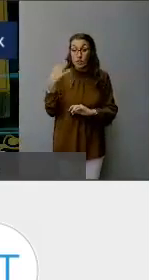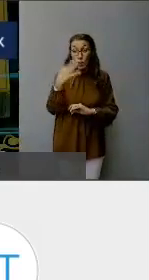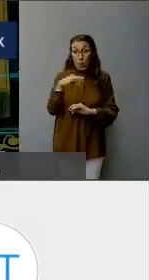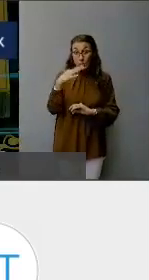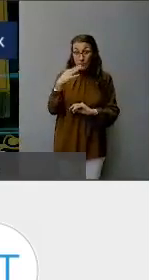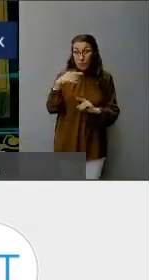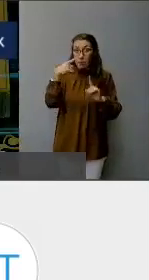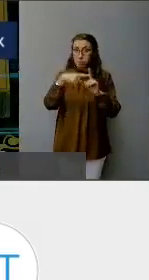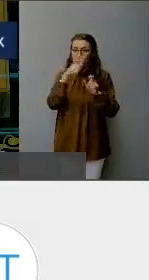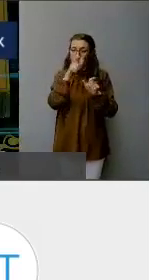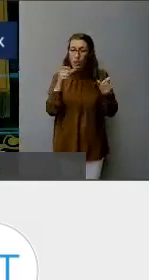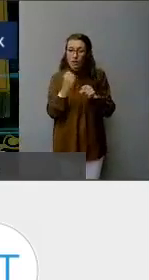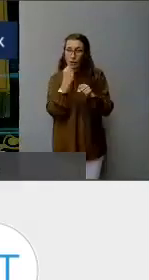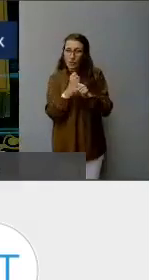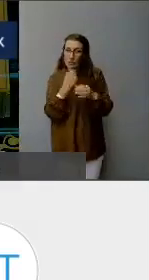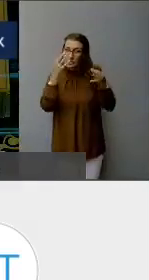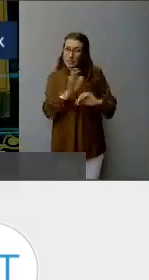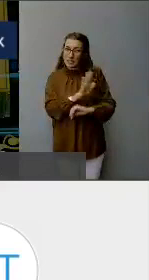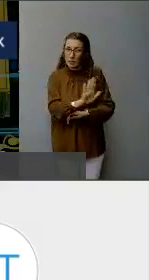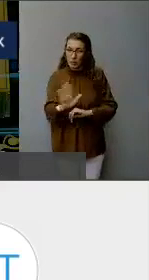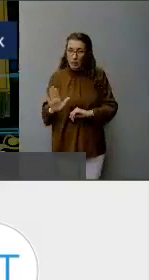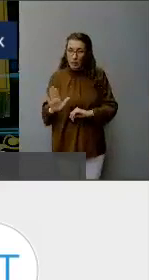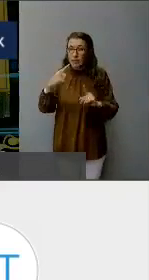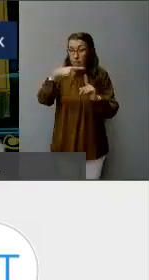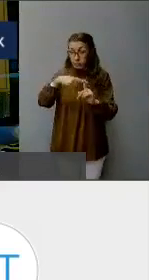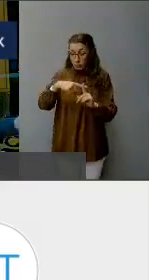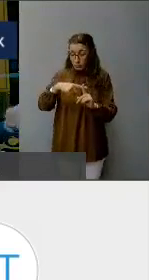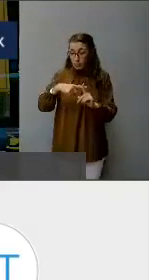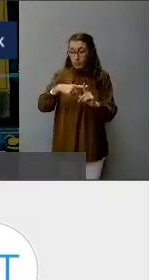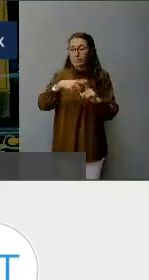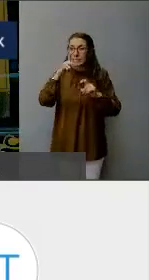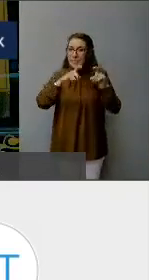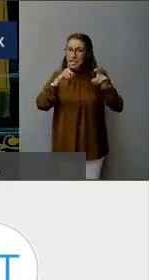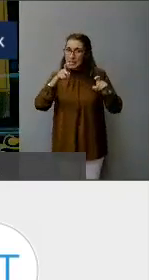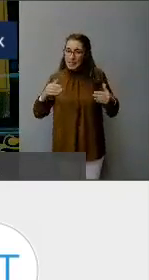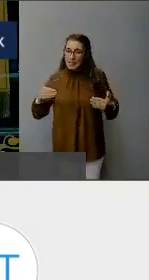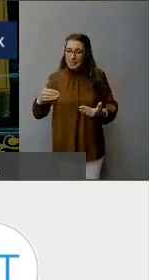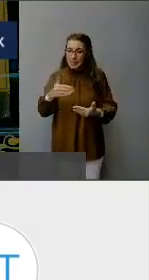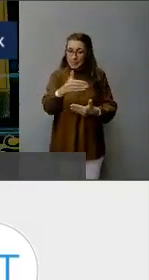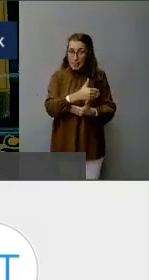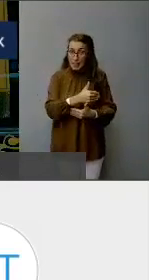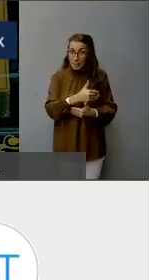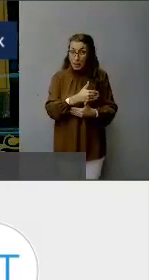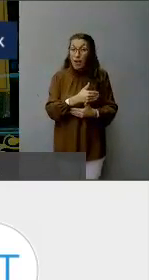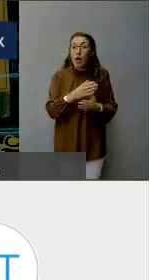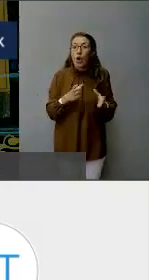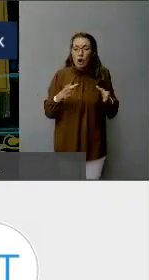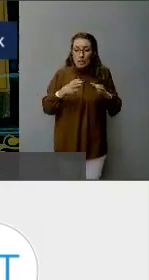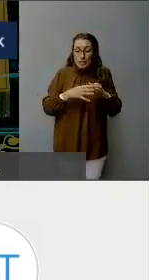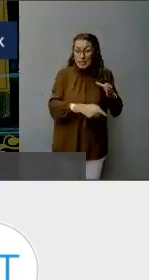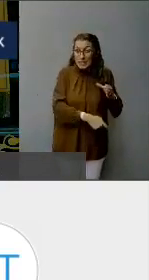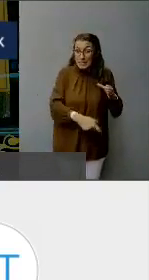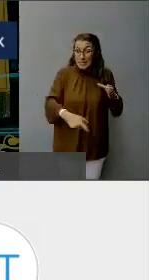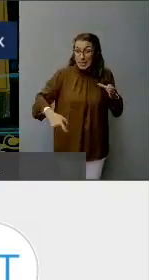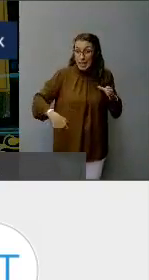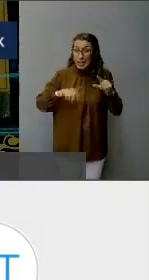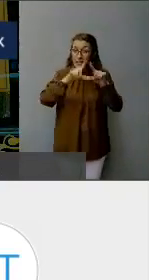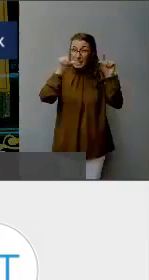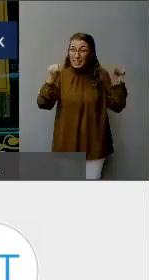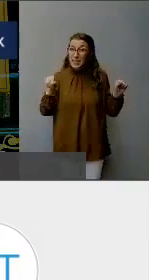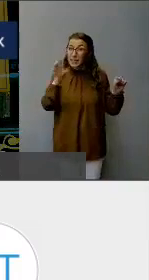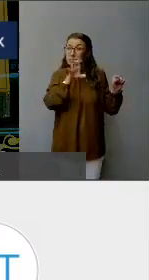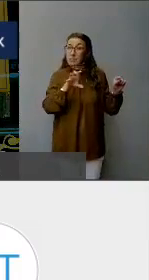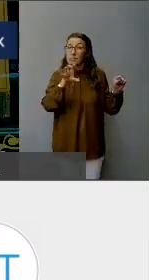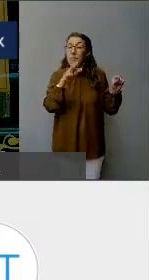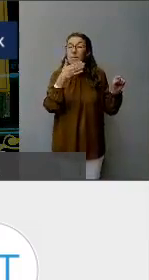dei lavoratori tenuto conto che secondo le stime elaborate dalle organizzazioni sindacali liguria mancano 130